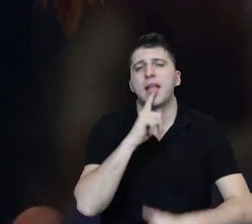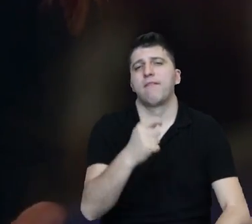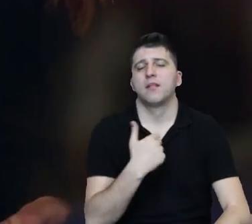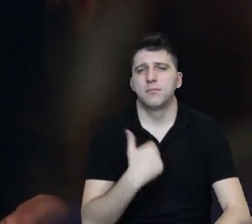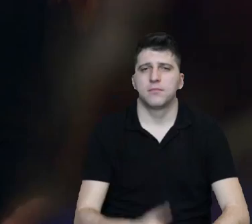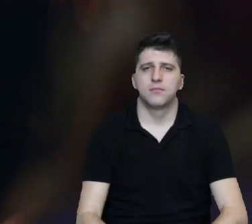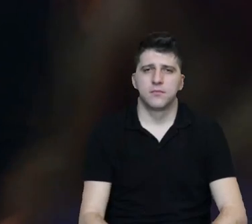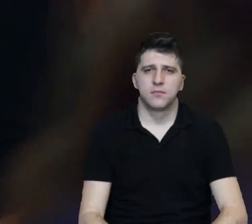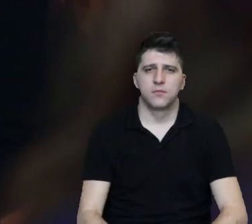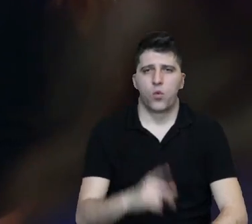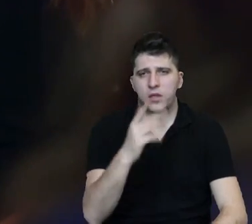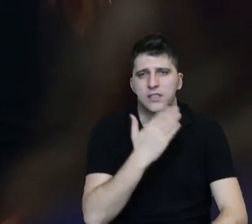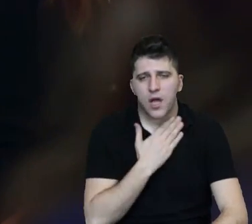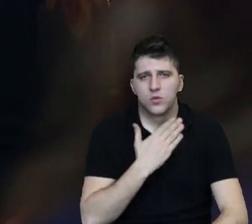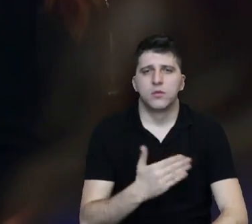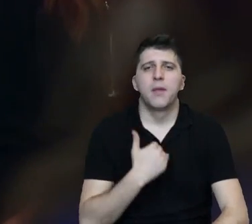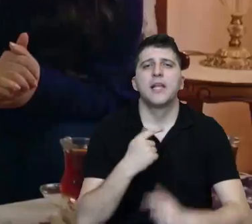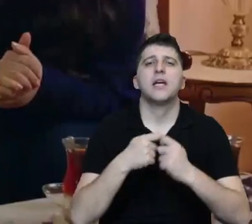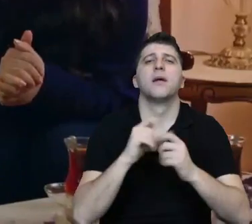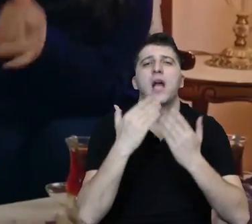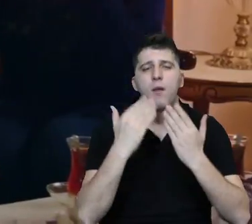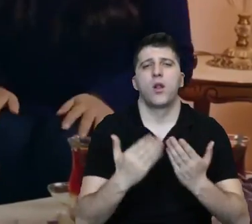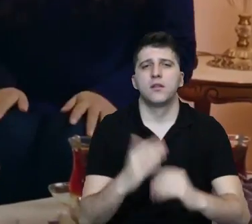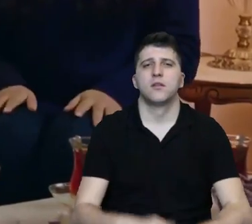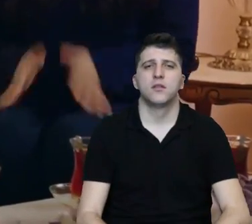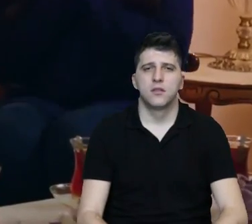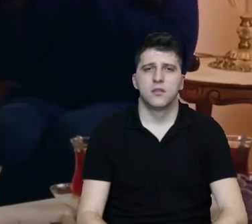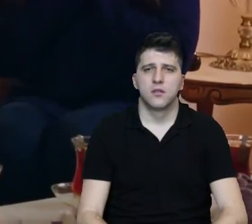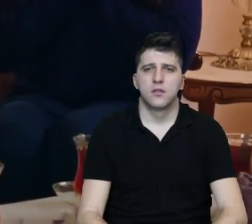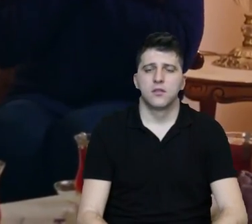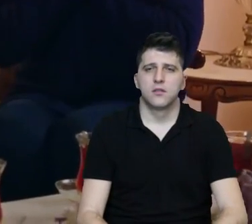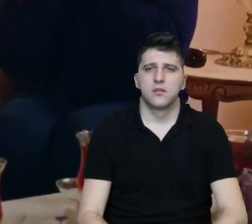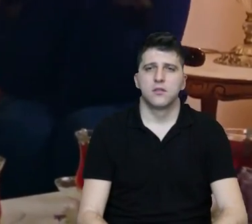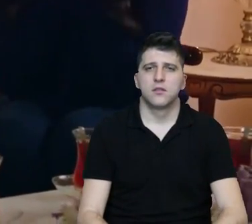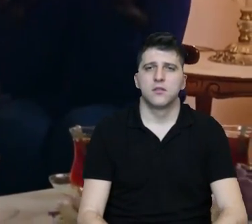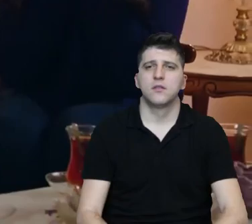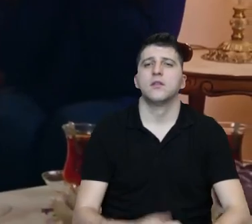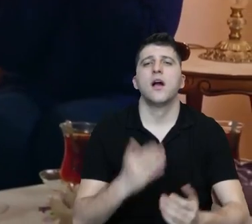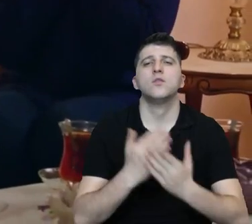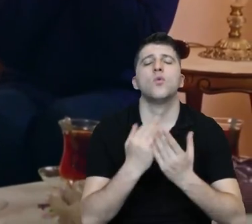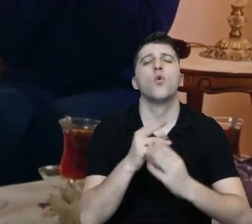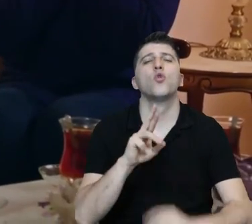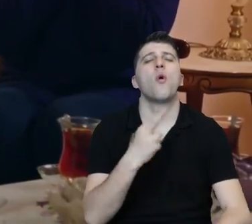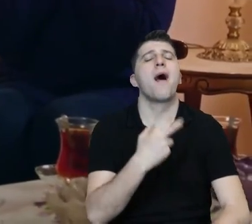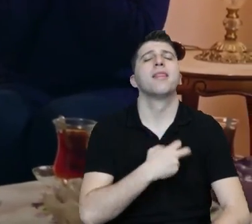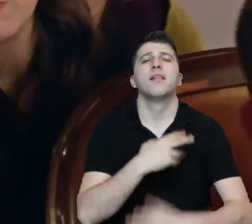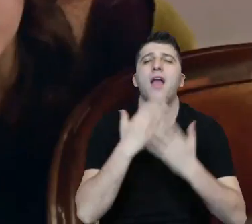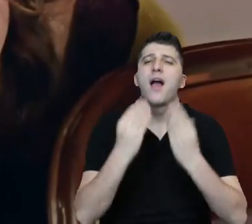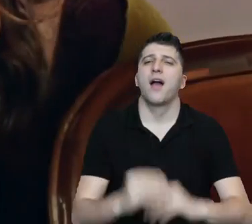ettim. O da sağ olsun beni kırmadı, kabul etti. Ay! Ay çok romantik